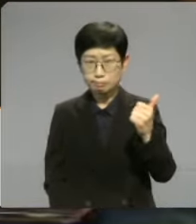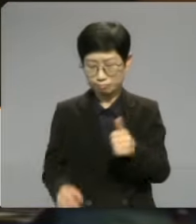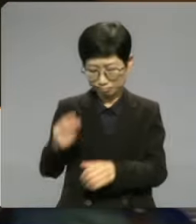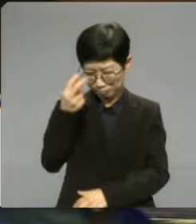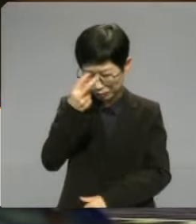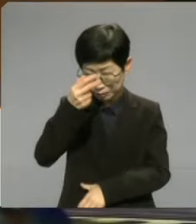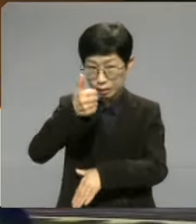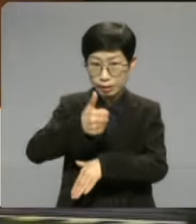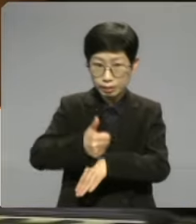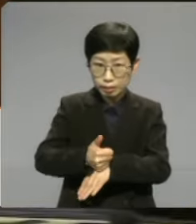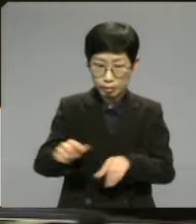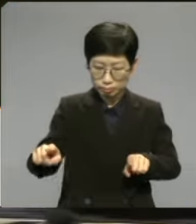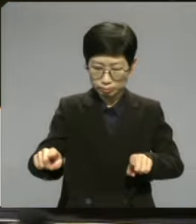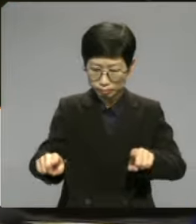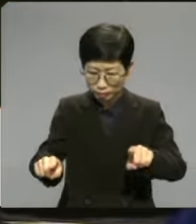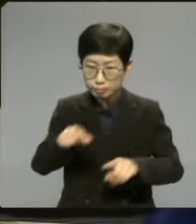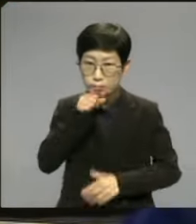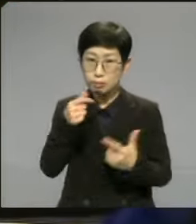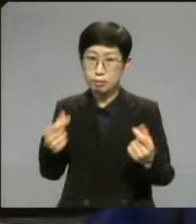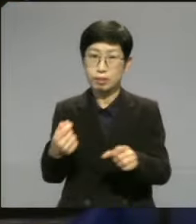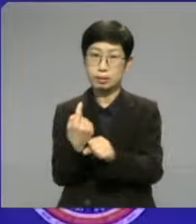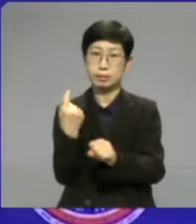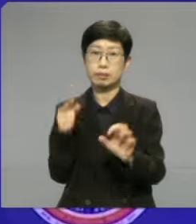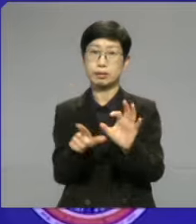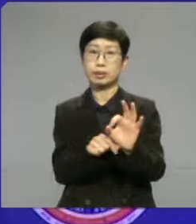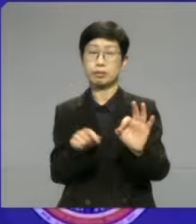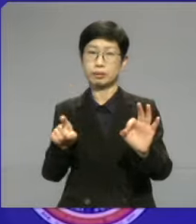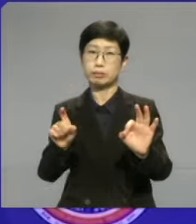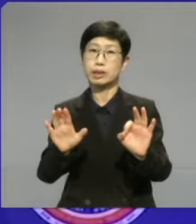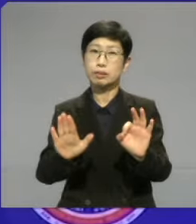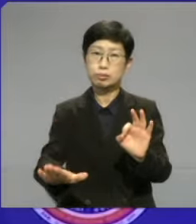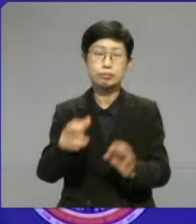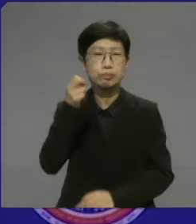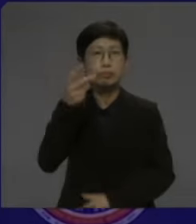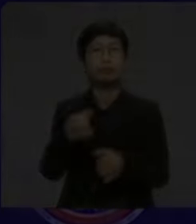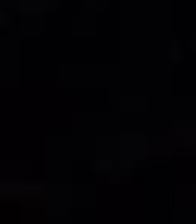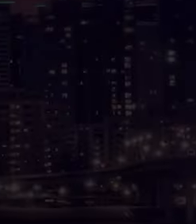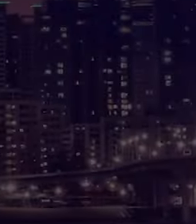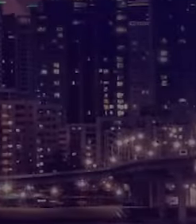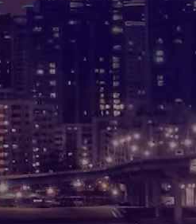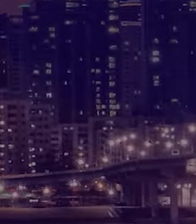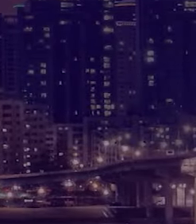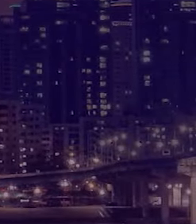분석에서 열세를 면한 것은 작년 10월 10일 이후 7개월 만입니다.